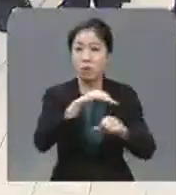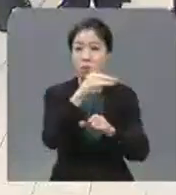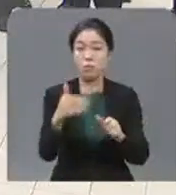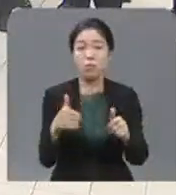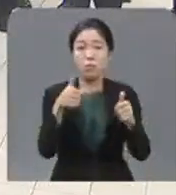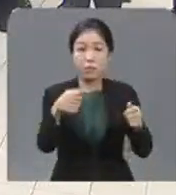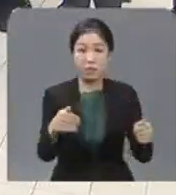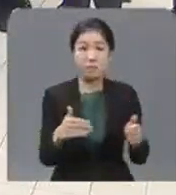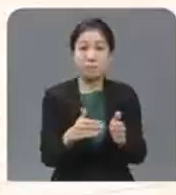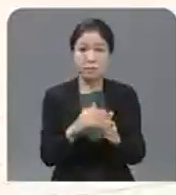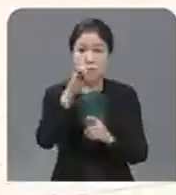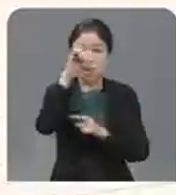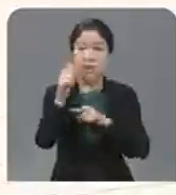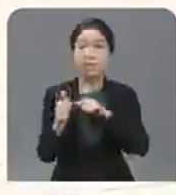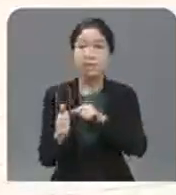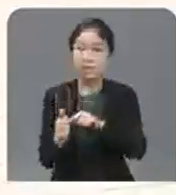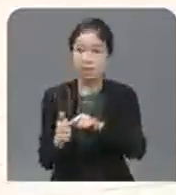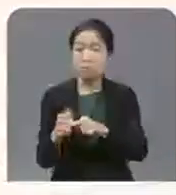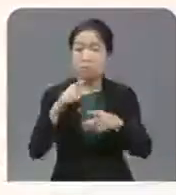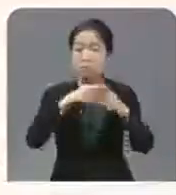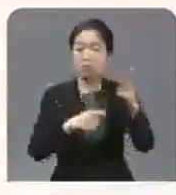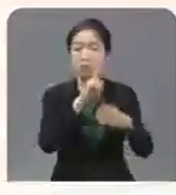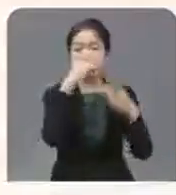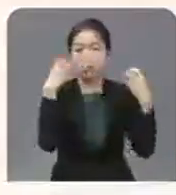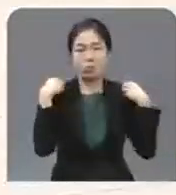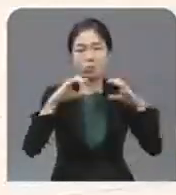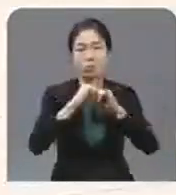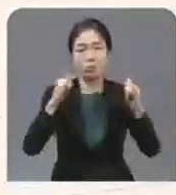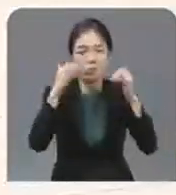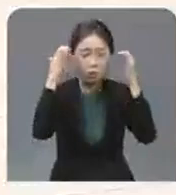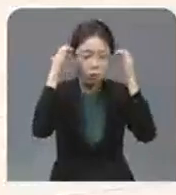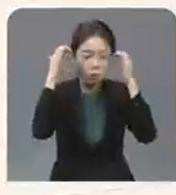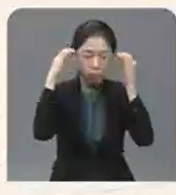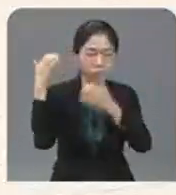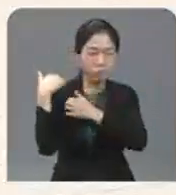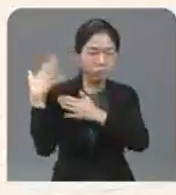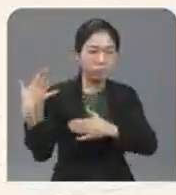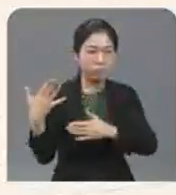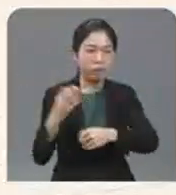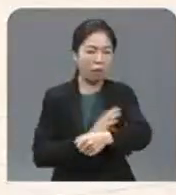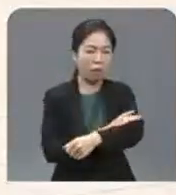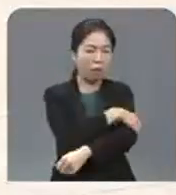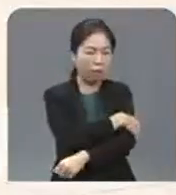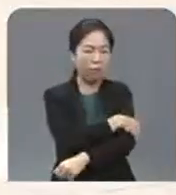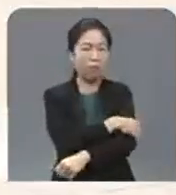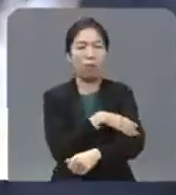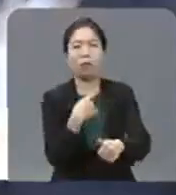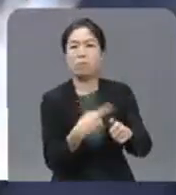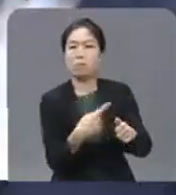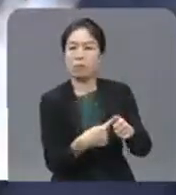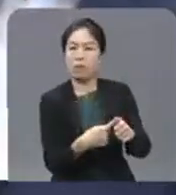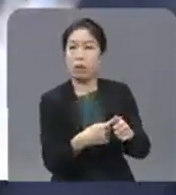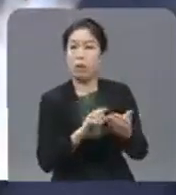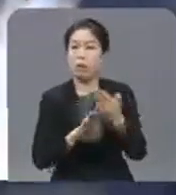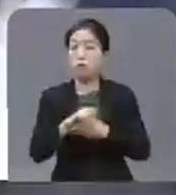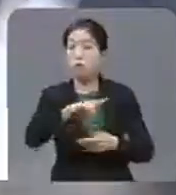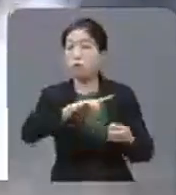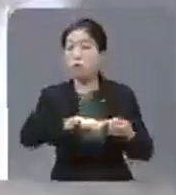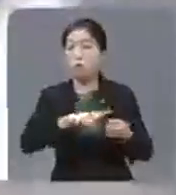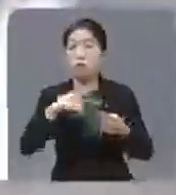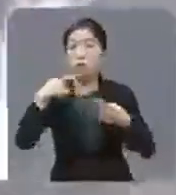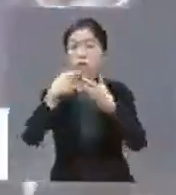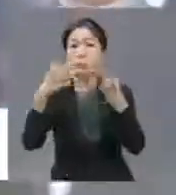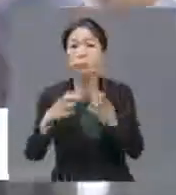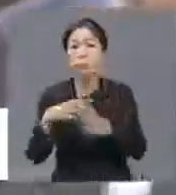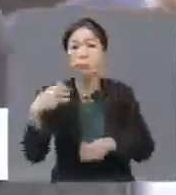묘지를 참배한 이전 대표는 윤석열 정부가 국민의 고통을 외면하고 폭주하고 있다고 비판한 뒤 여기에 대한